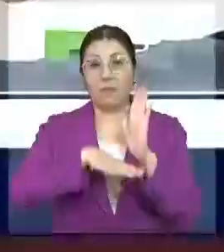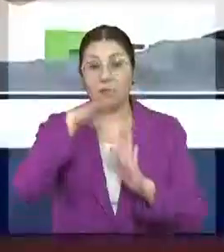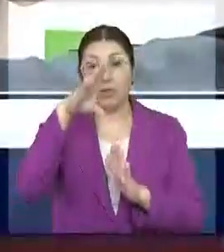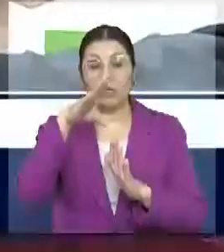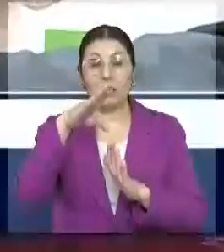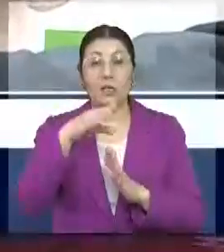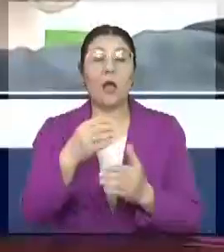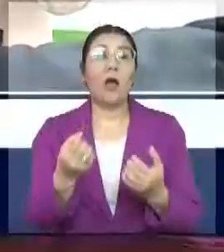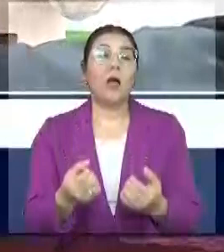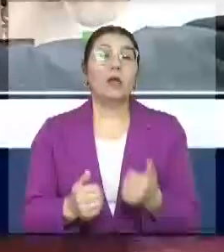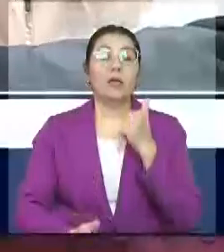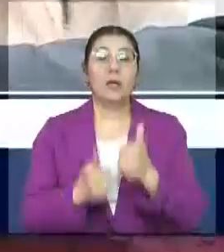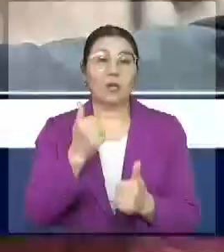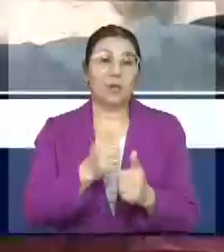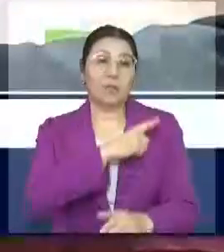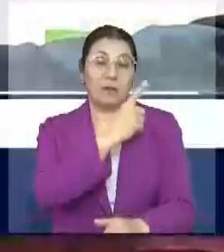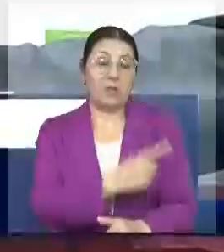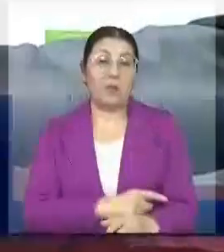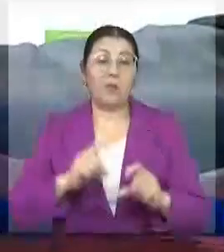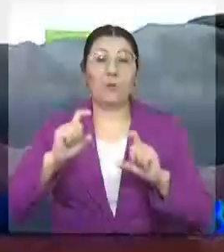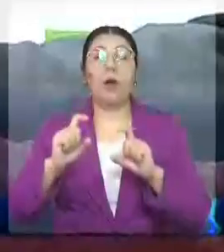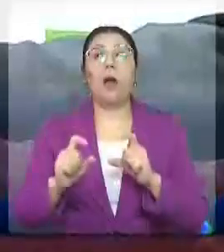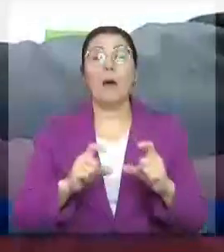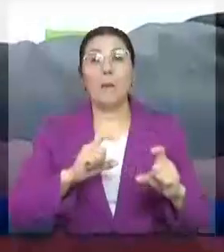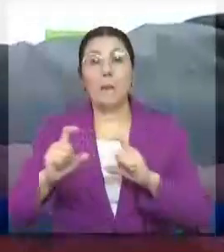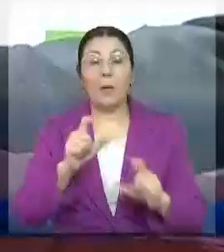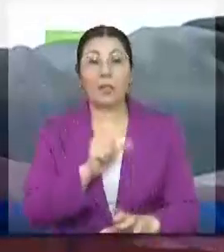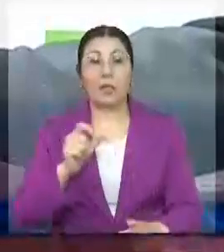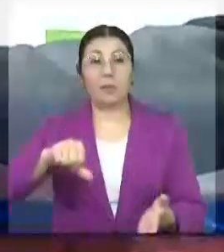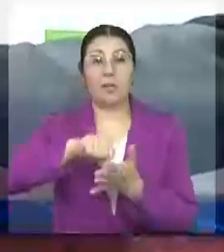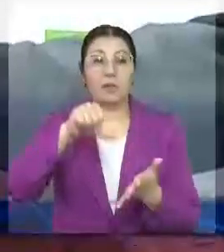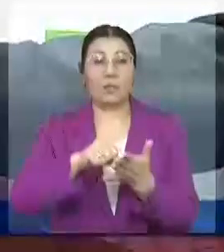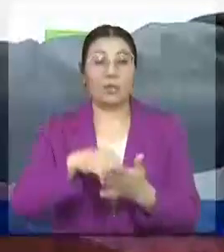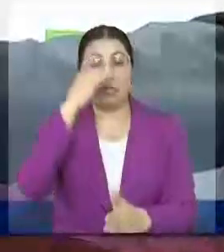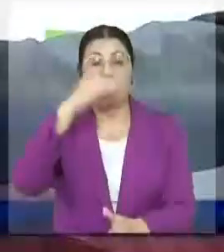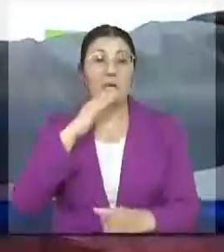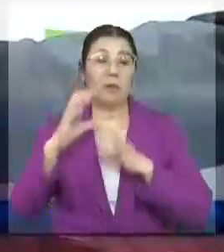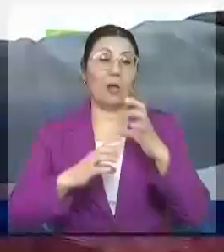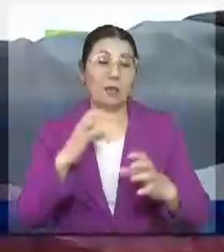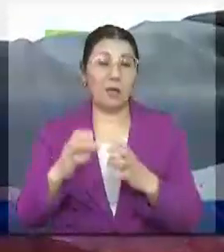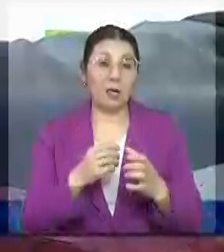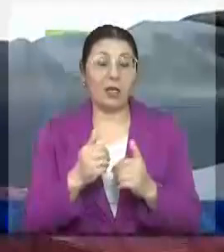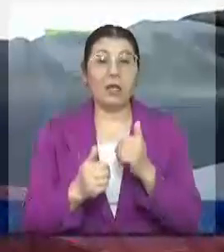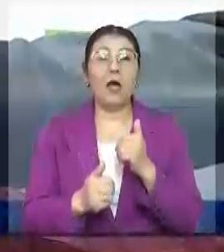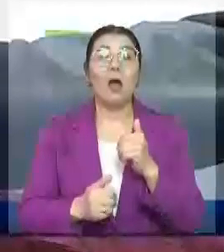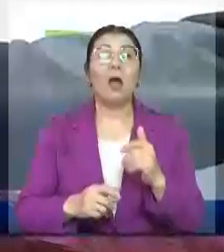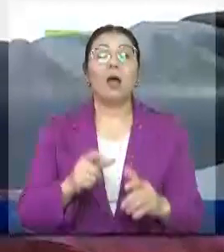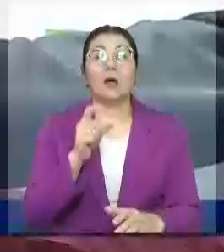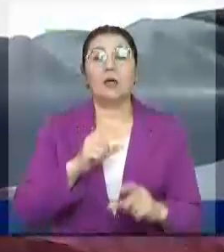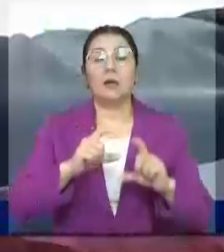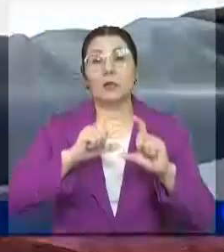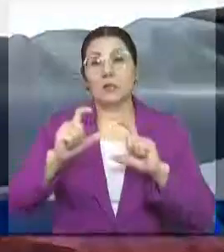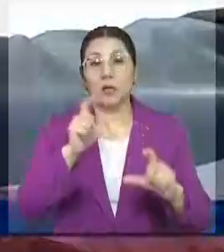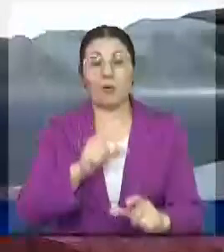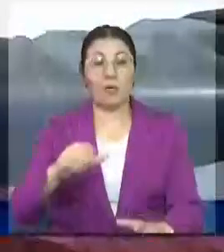жарысқа ең мықты гроссмейстерлер қатысады. Әкем халықаралық шахмат төрешісі болған. Еске алып, құрмет үшін ұйымдастырылған фестивальге